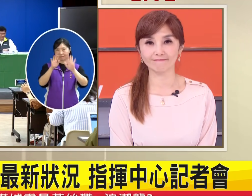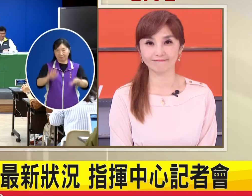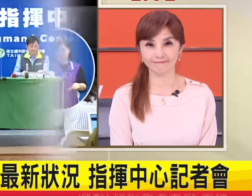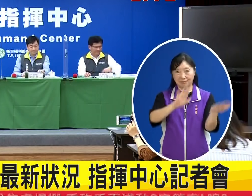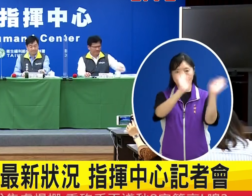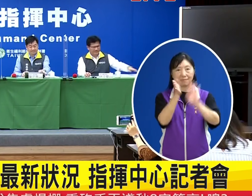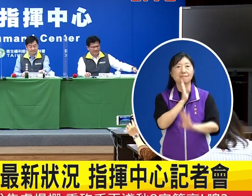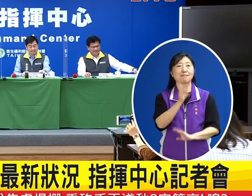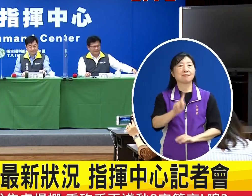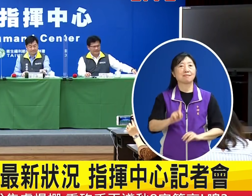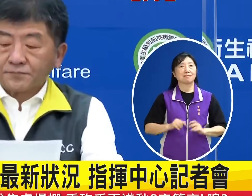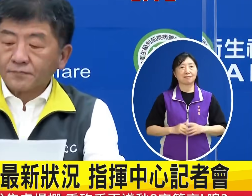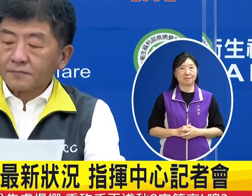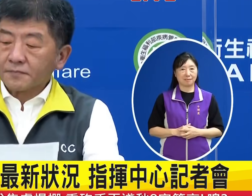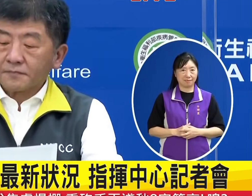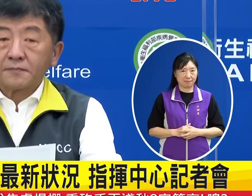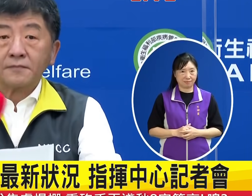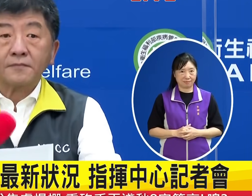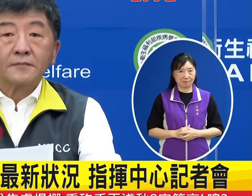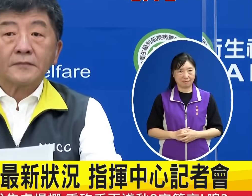况。